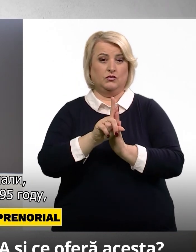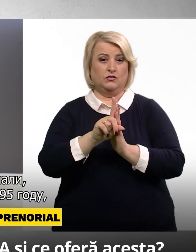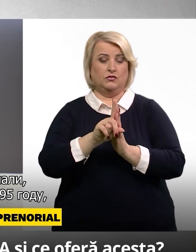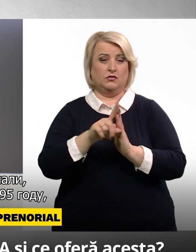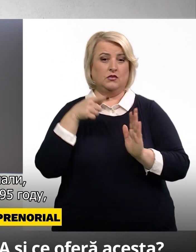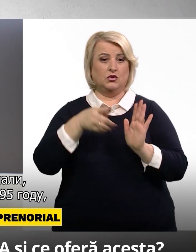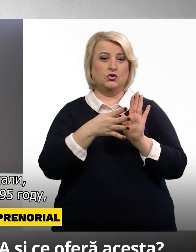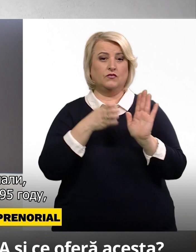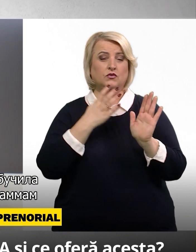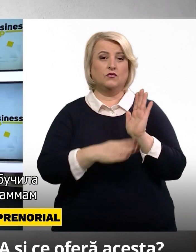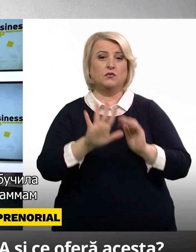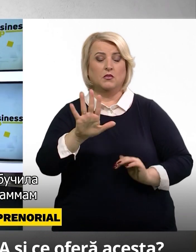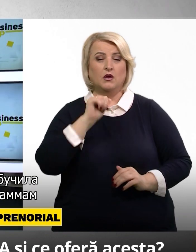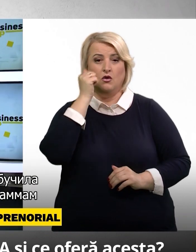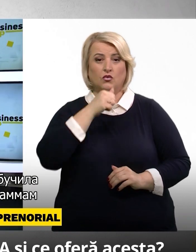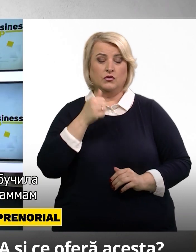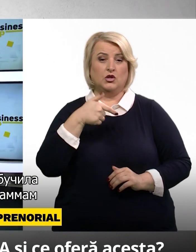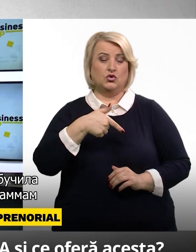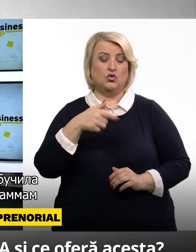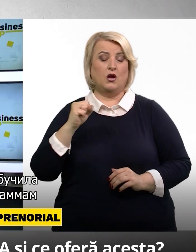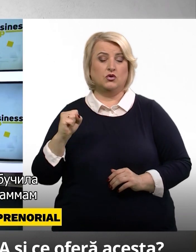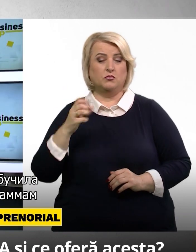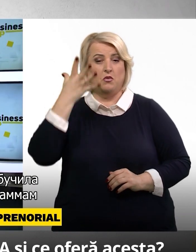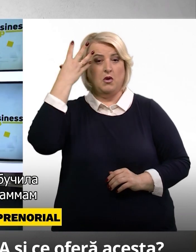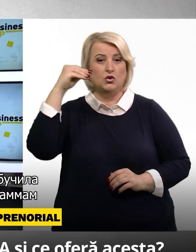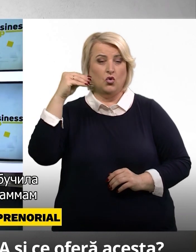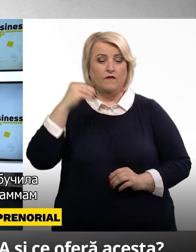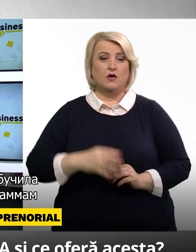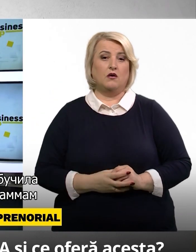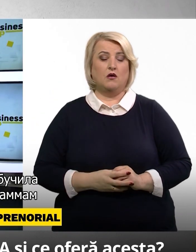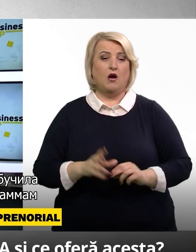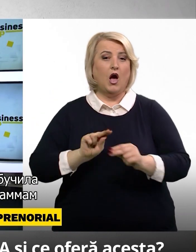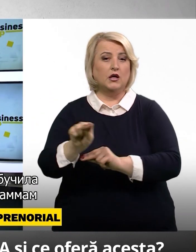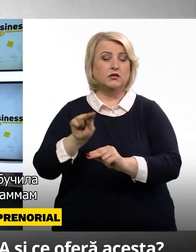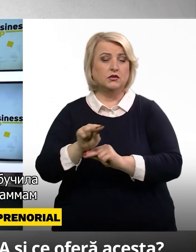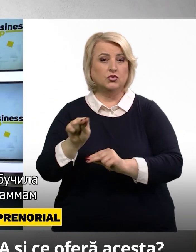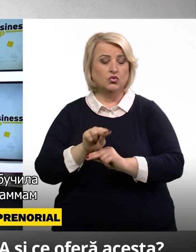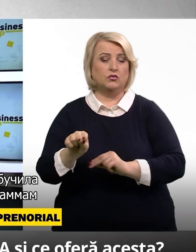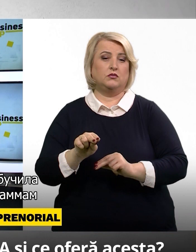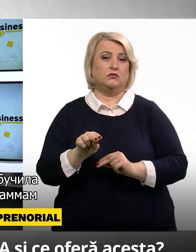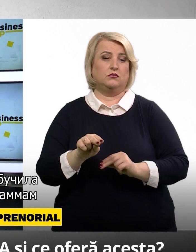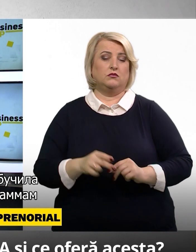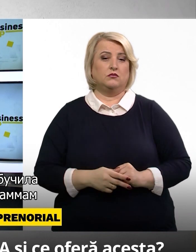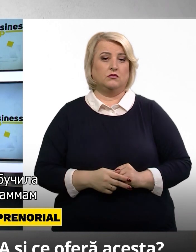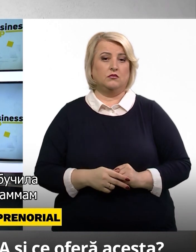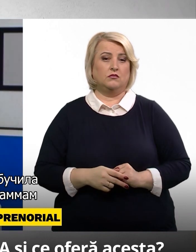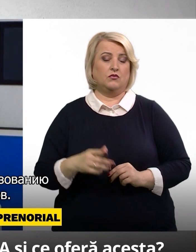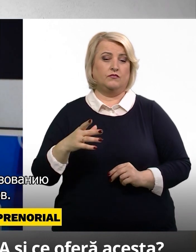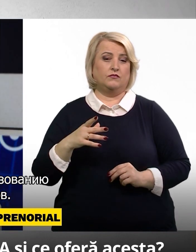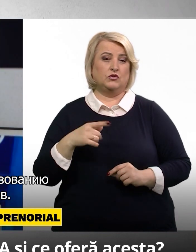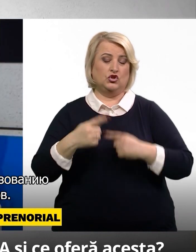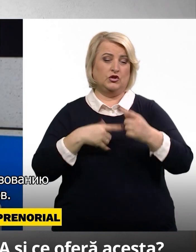din 1995, Junior Achievement Moldova a instruit sau perindat prin programele